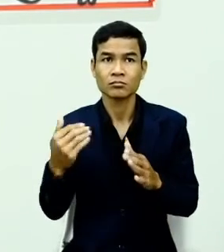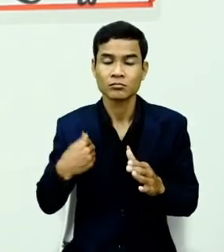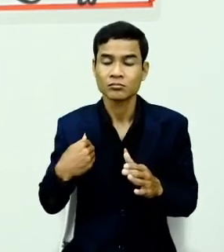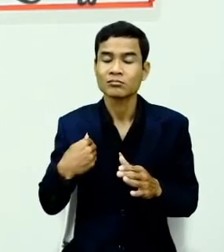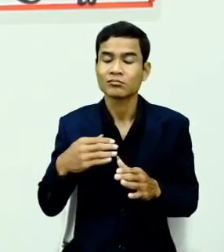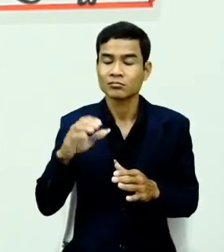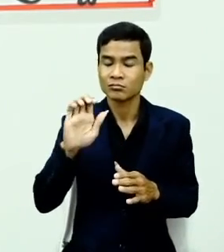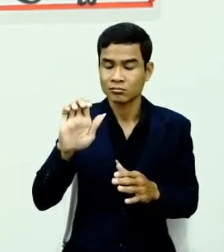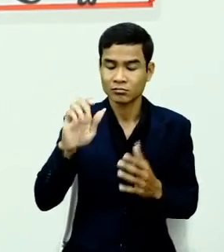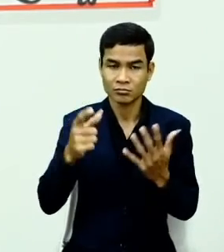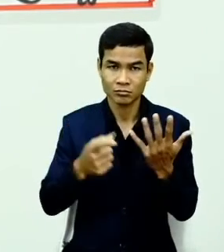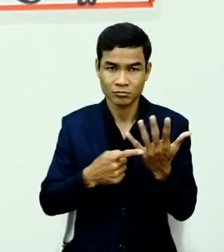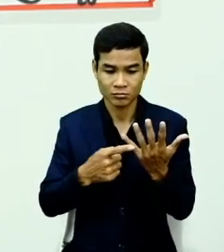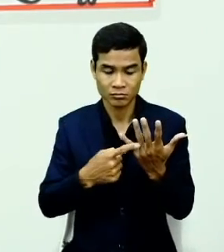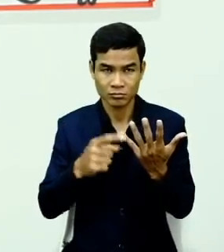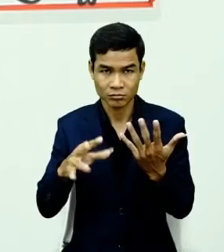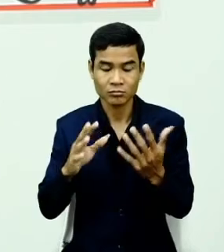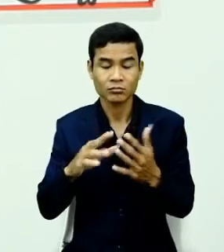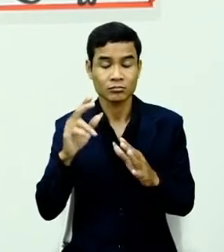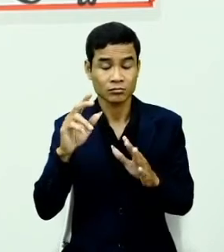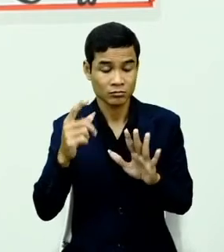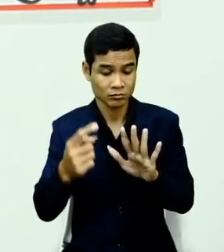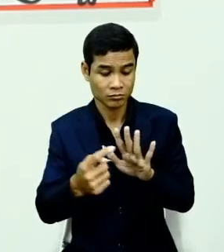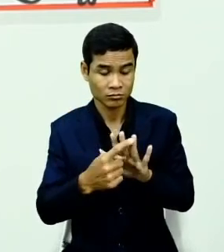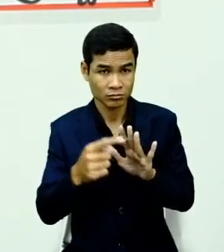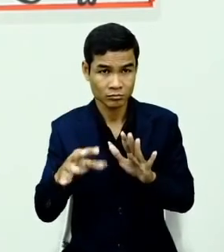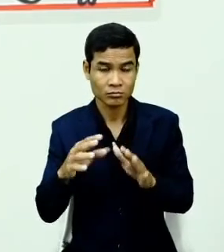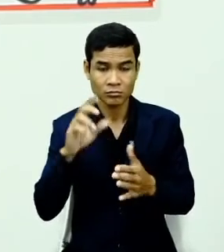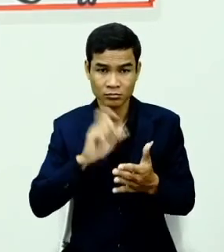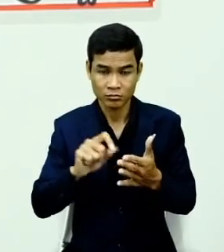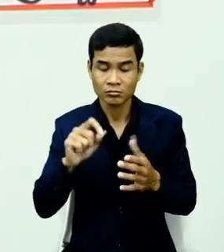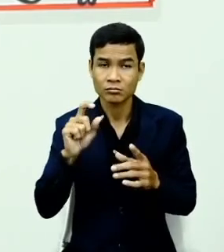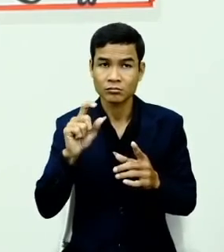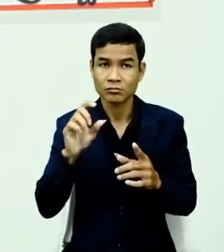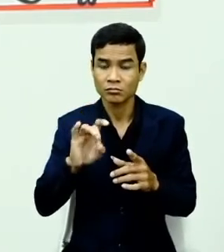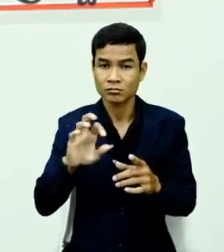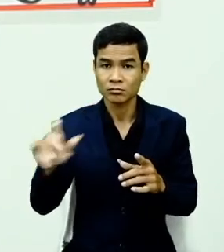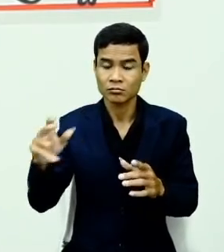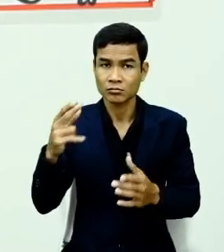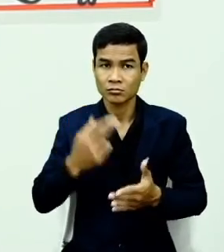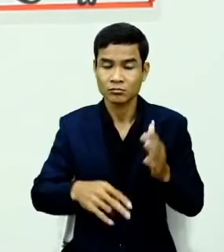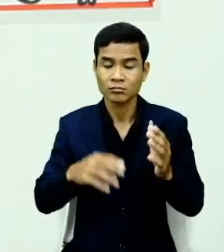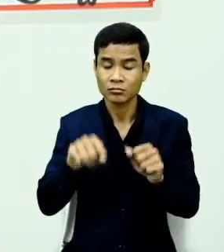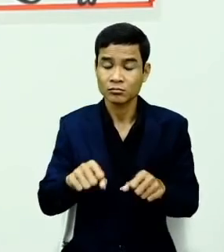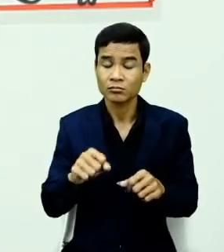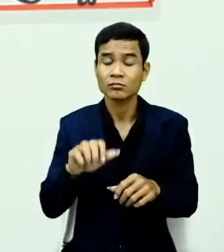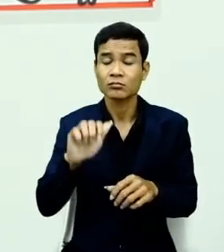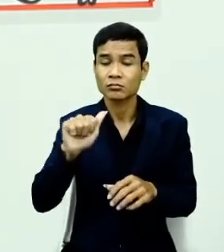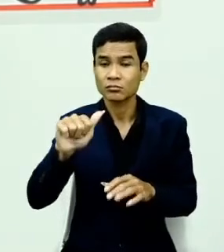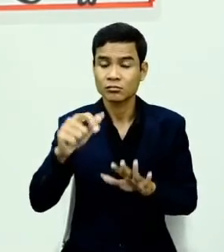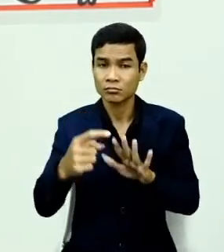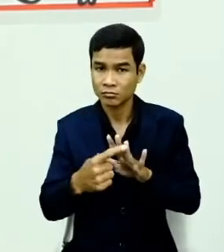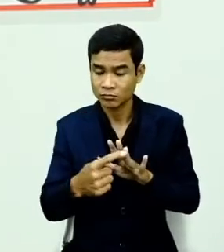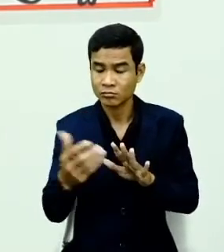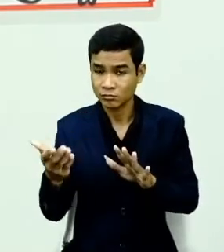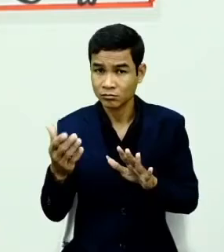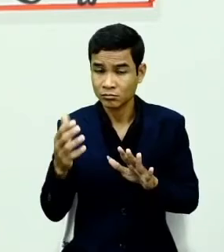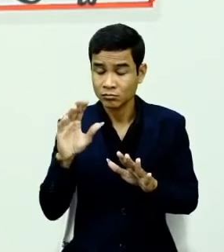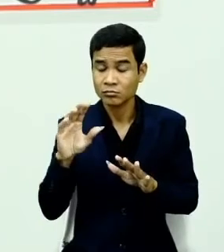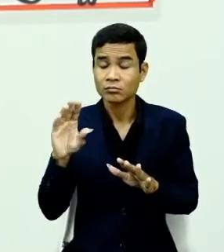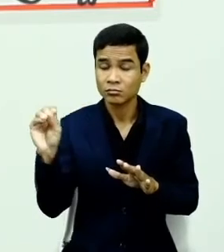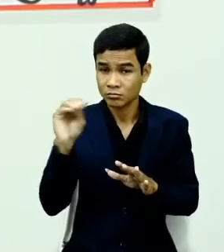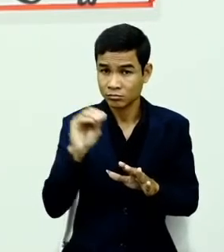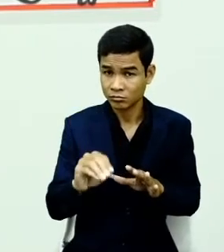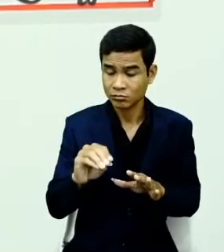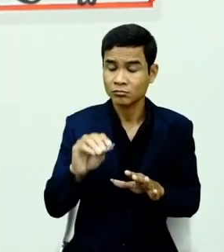ហើយតើយើងត្រូវបំពេញពាក្យអ្វីដែរសំតបំពេញព្យញ្ជនៈអ្វីដែរដើម្បីបានជាញូចាគឺបំពេញ